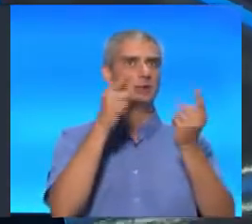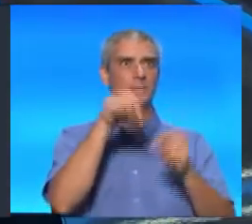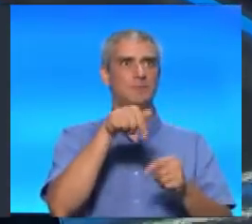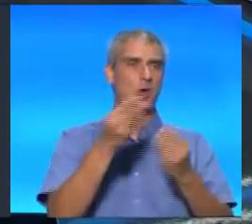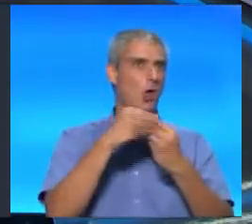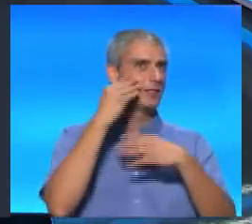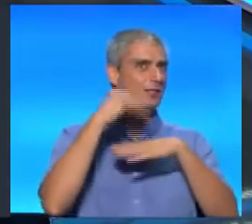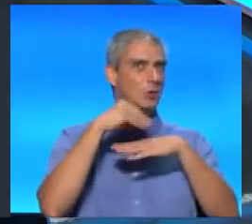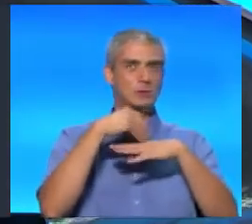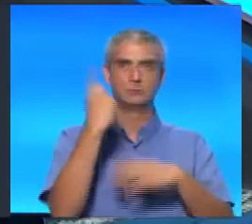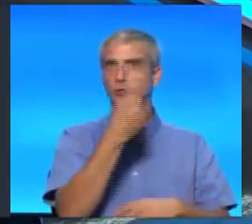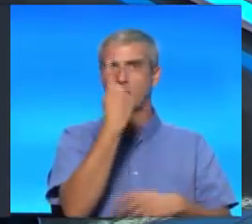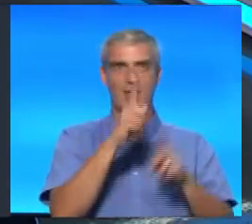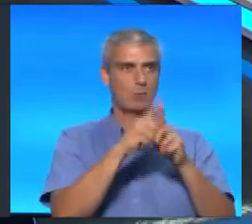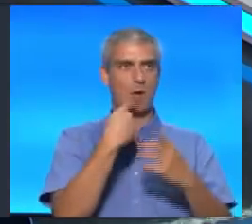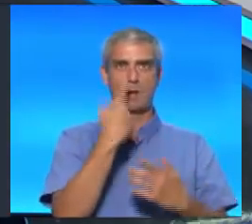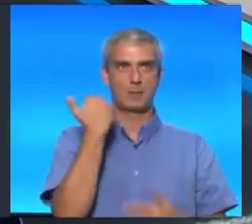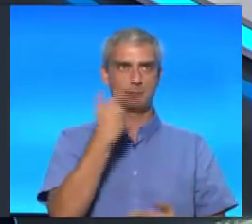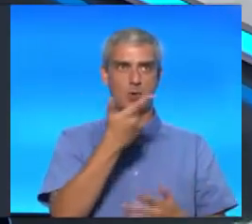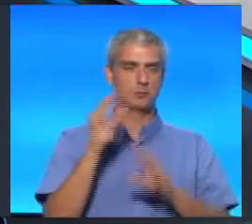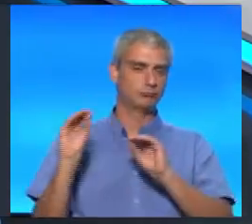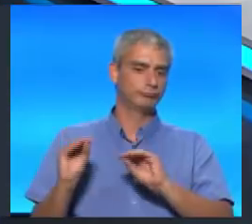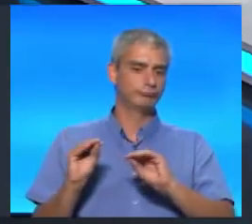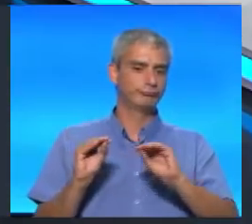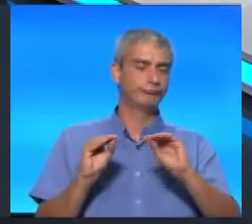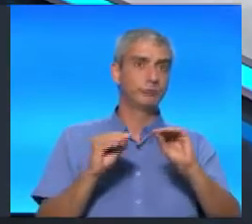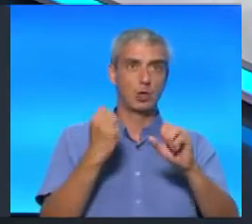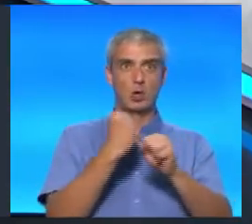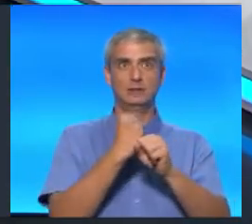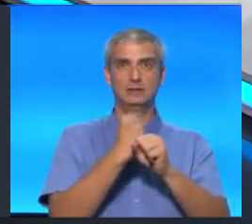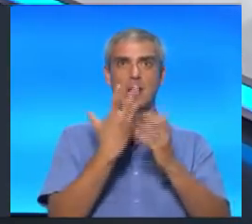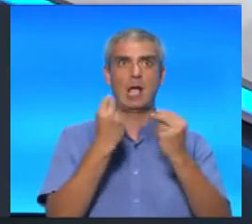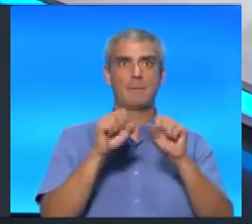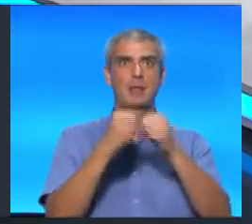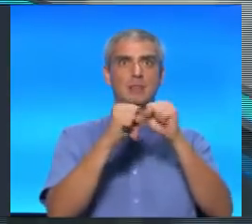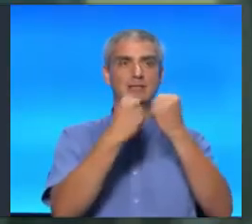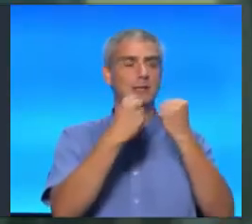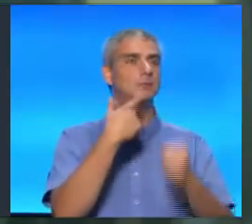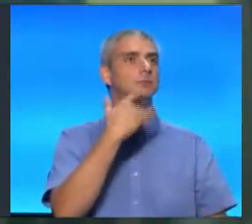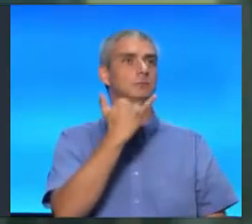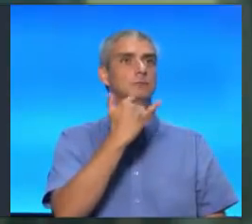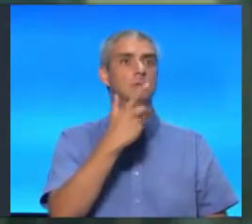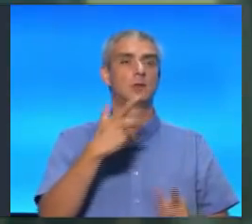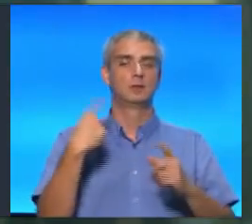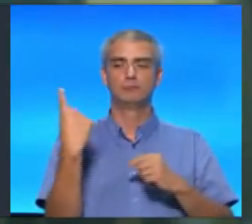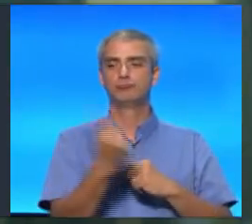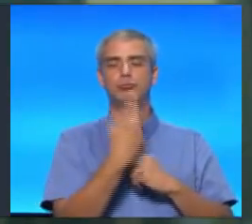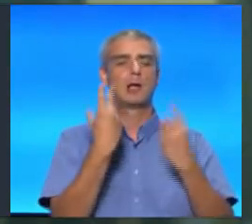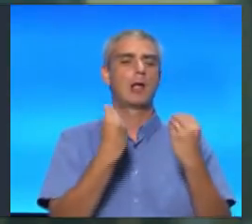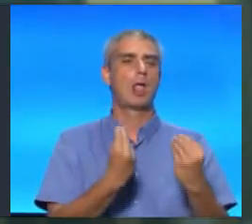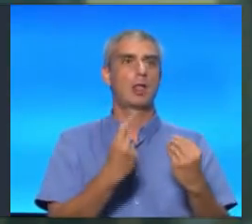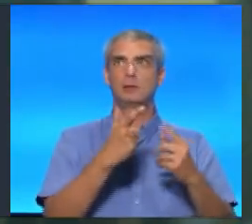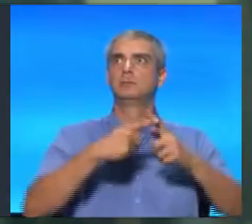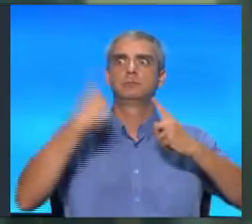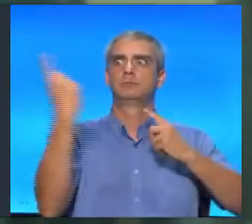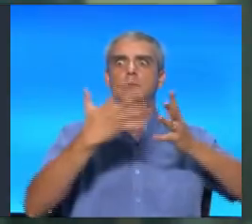עדכונים. הסופה הזאת, כמו שסיפרת קודם, נעה לאט, זה גם מה שגורם, זו הסיבה להרבה מאוד נזקים. כן, זהו, התנועה שלה היא מאוד איטית, א', היא עצומה,